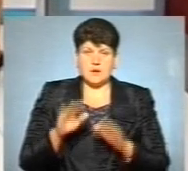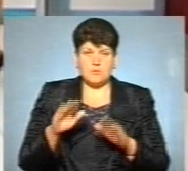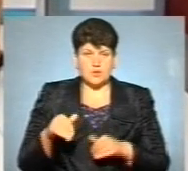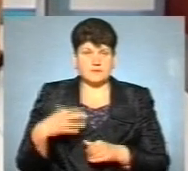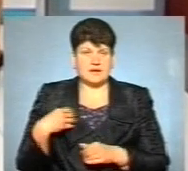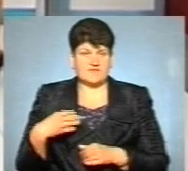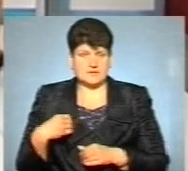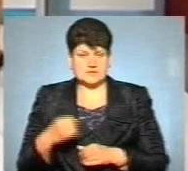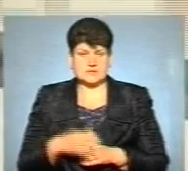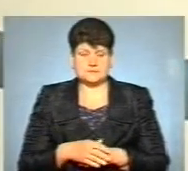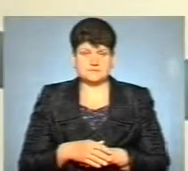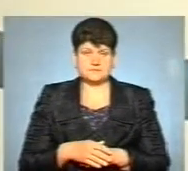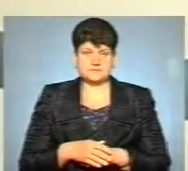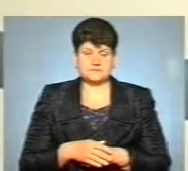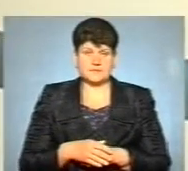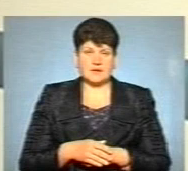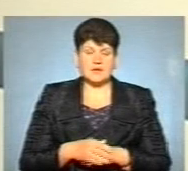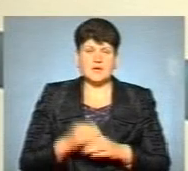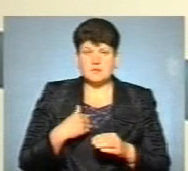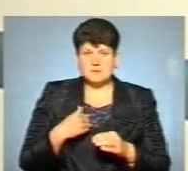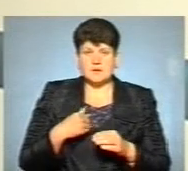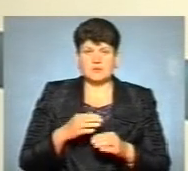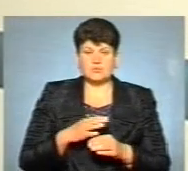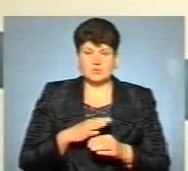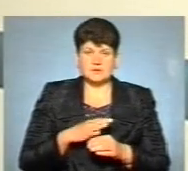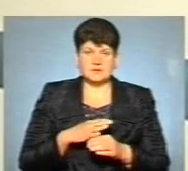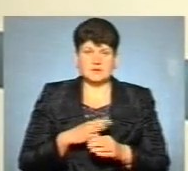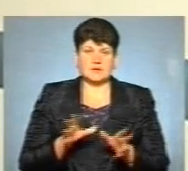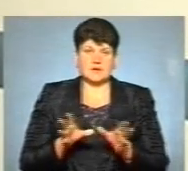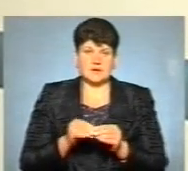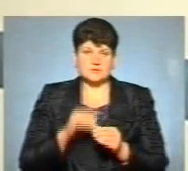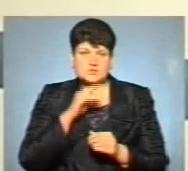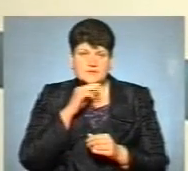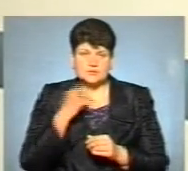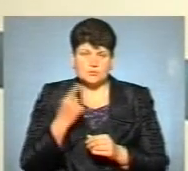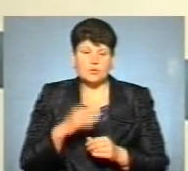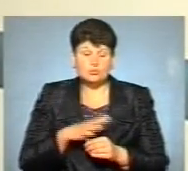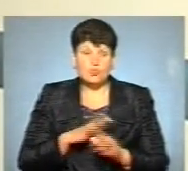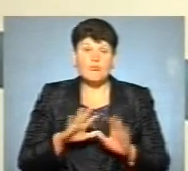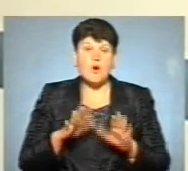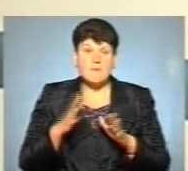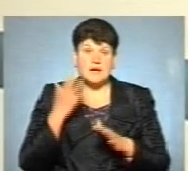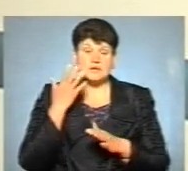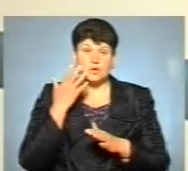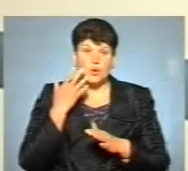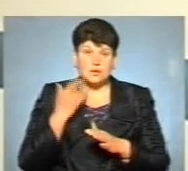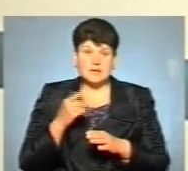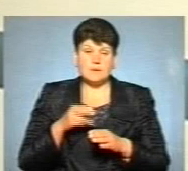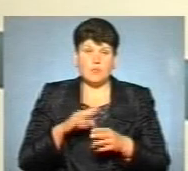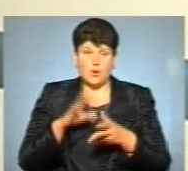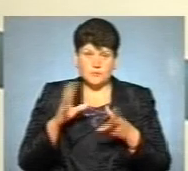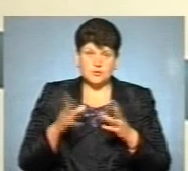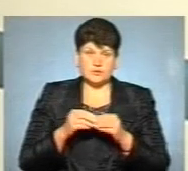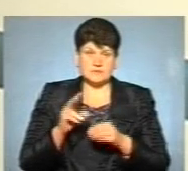Львівська. І десь ми йшли в ногу разом з Чернівецькою областю. Був такий момент, коли ми наче по абсолютних